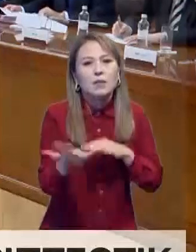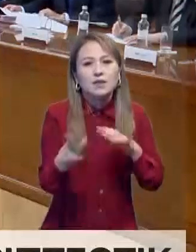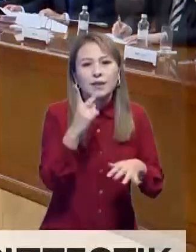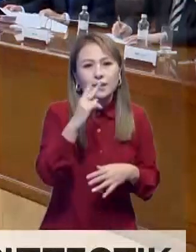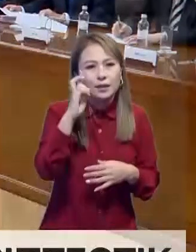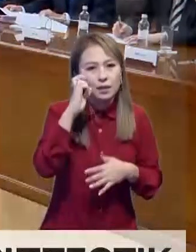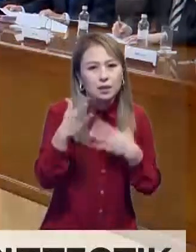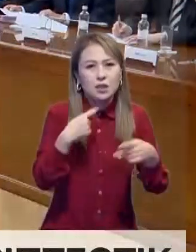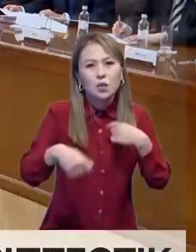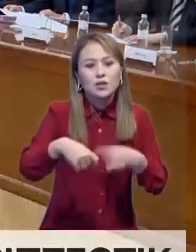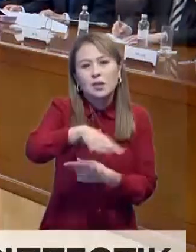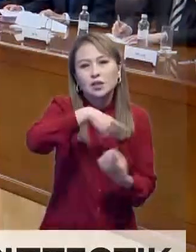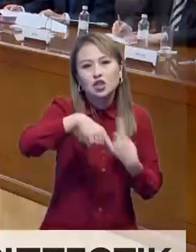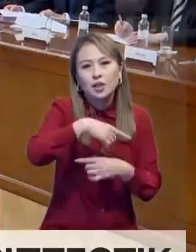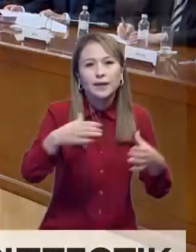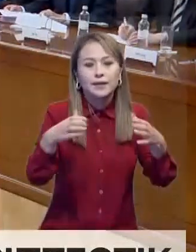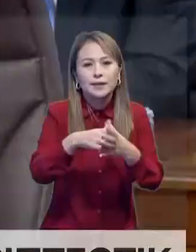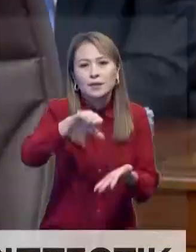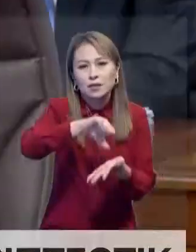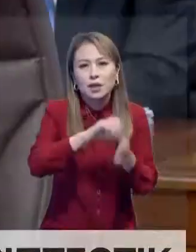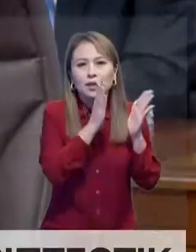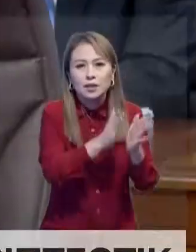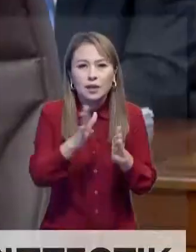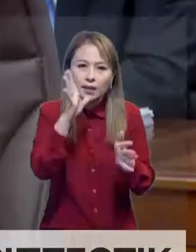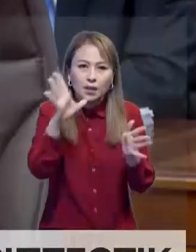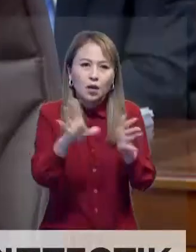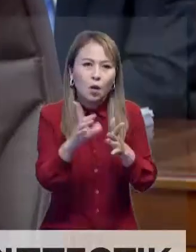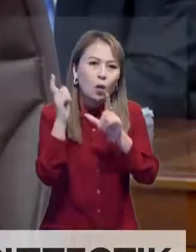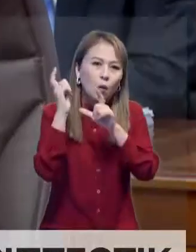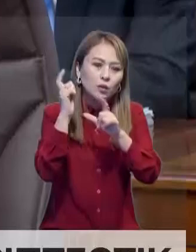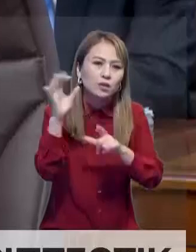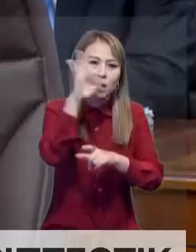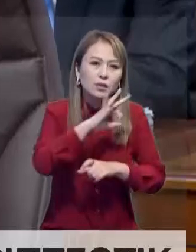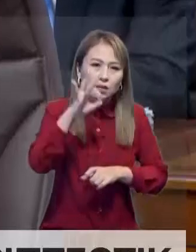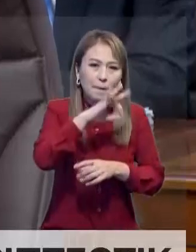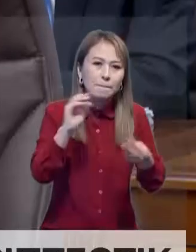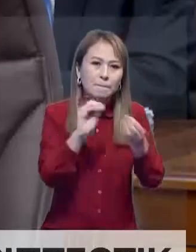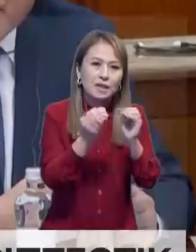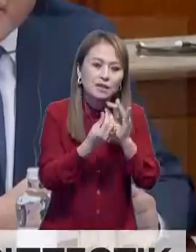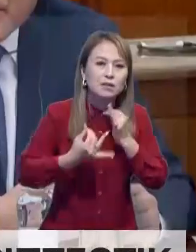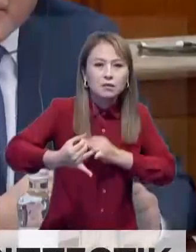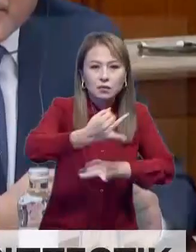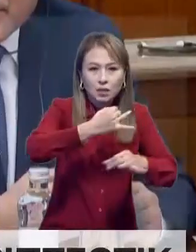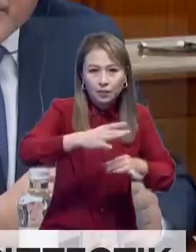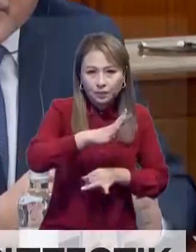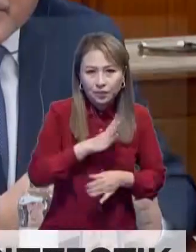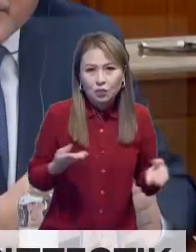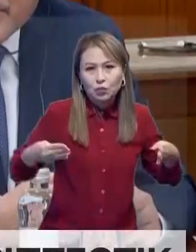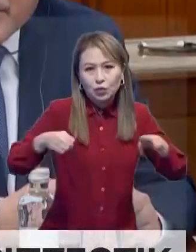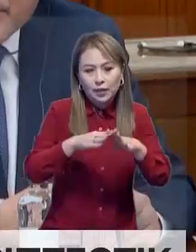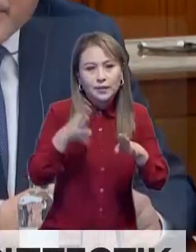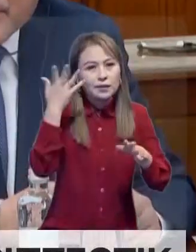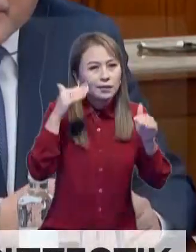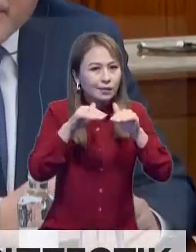шара барысында екі ел арасындағы сауда-саттықтың жайы, кедендік реттеу, энергетика, логистика сынды салалардағы мәселелер